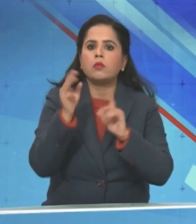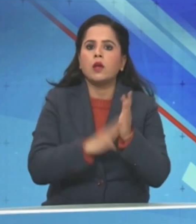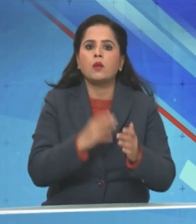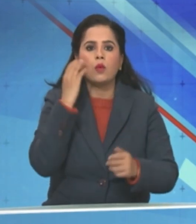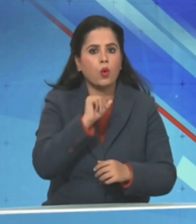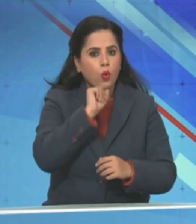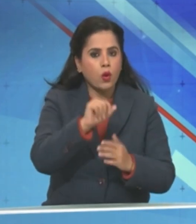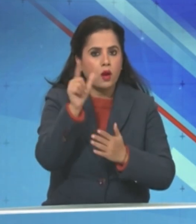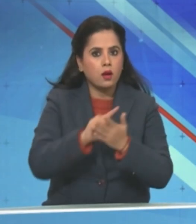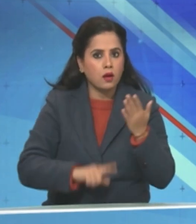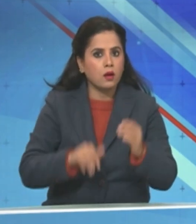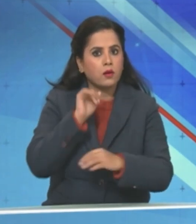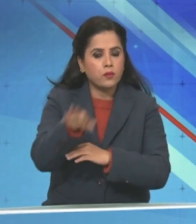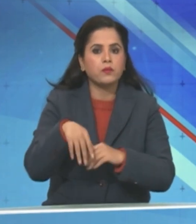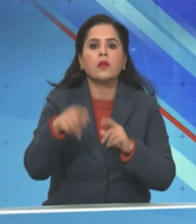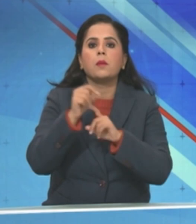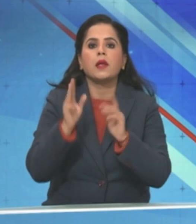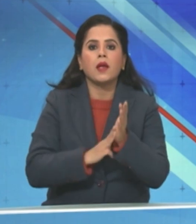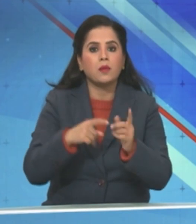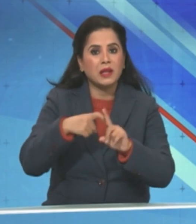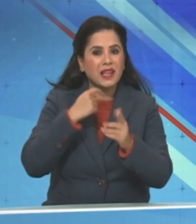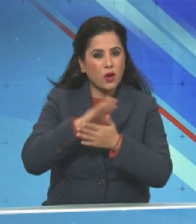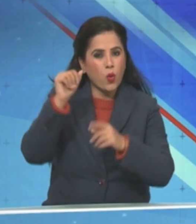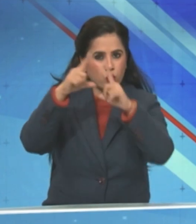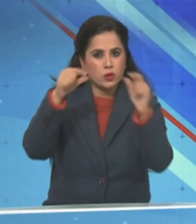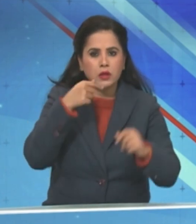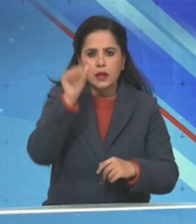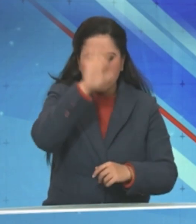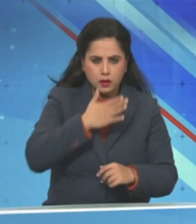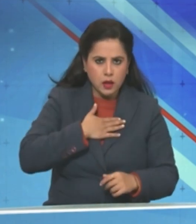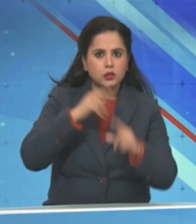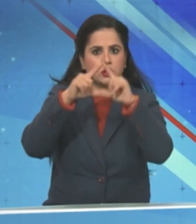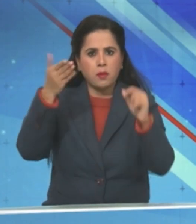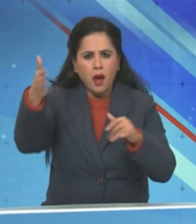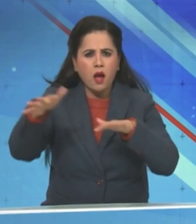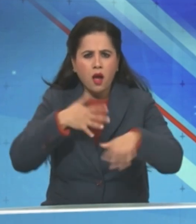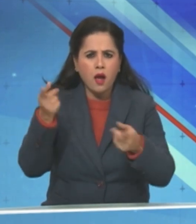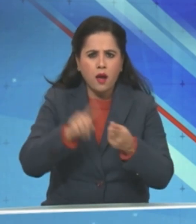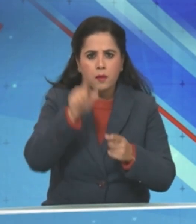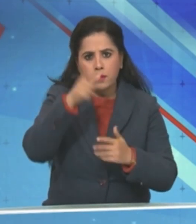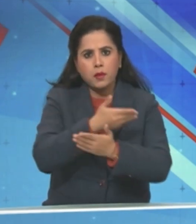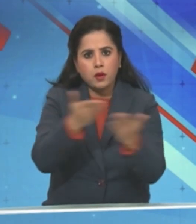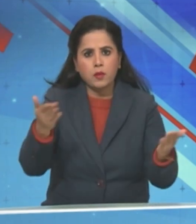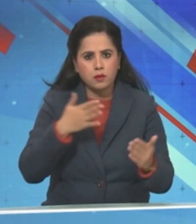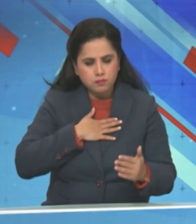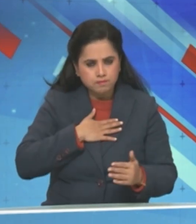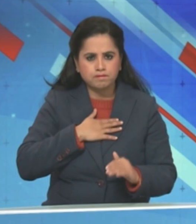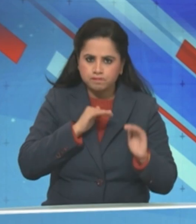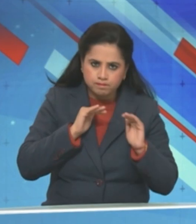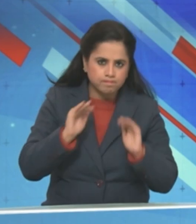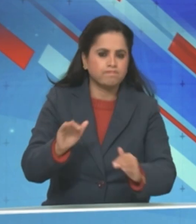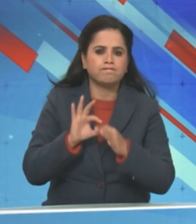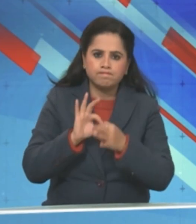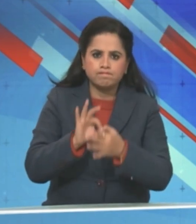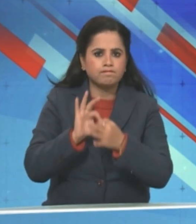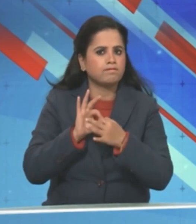अपने पत्र में प्रधानमंत्री किशिदा को लिखा कि भारत जापान और आपदा से प्रभावित लोगों के साथ एकजुटता के